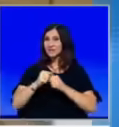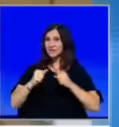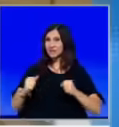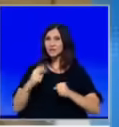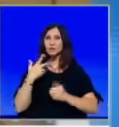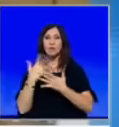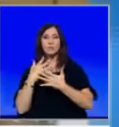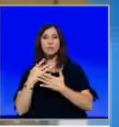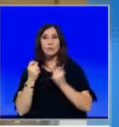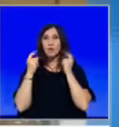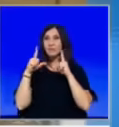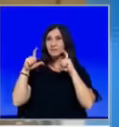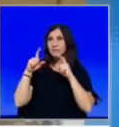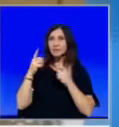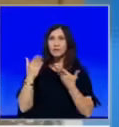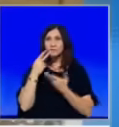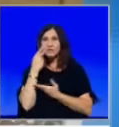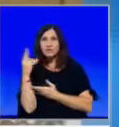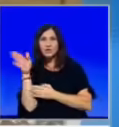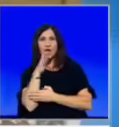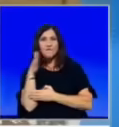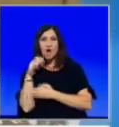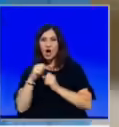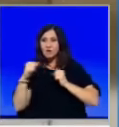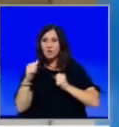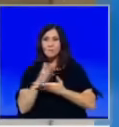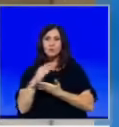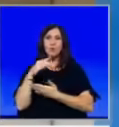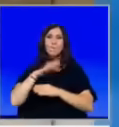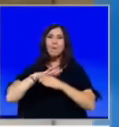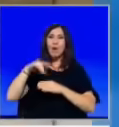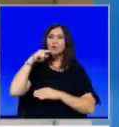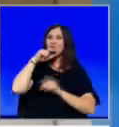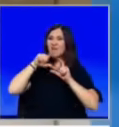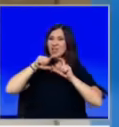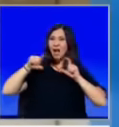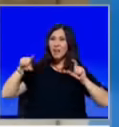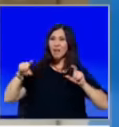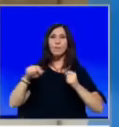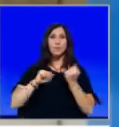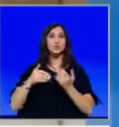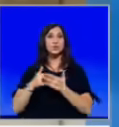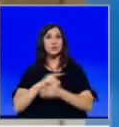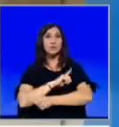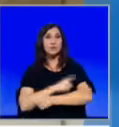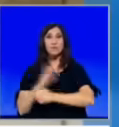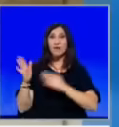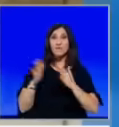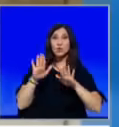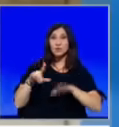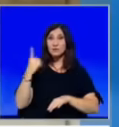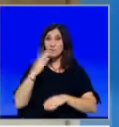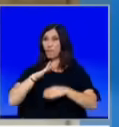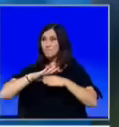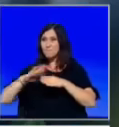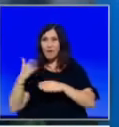се появиха снимки, на които се вижда, че флагът е разкъсан между бялата и червената лента, а по-късно заради силния вятър останалата само бяла